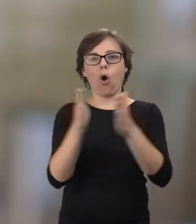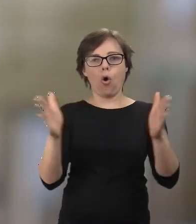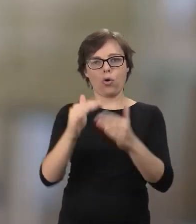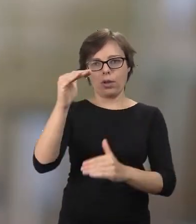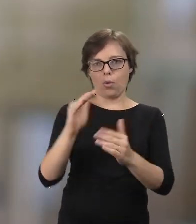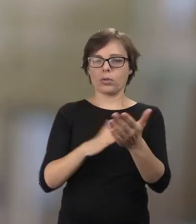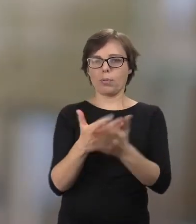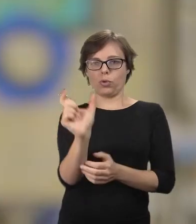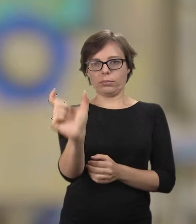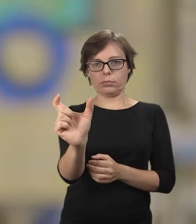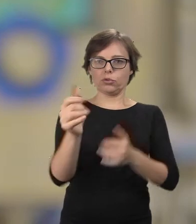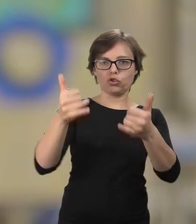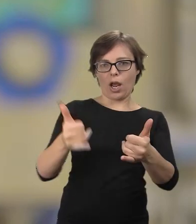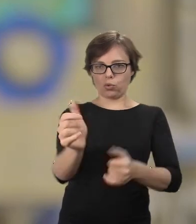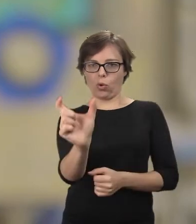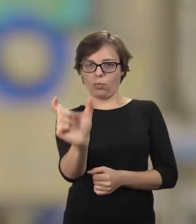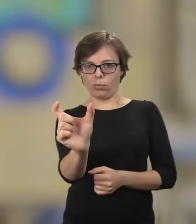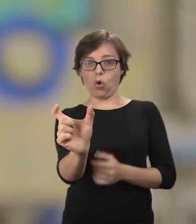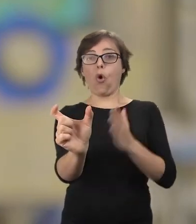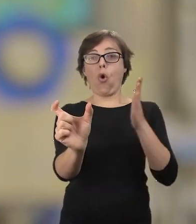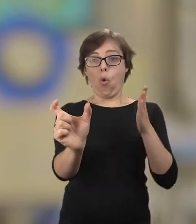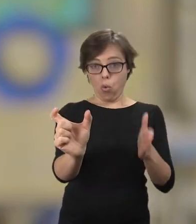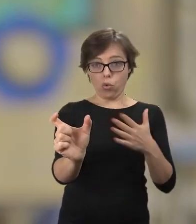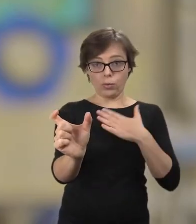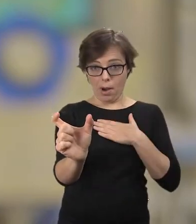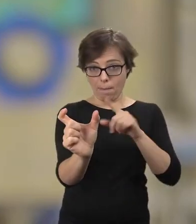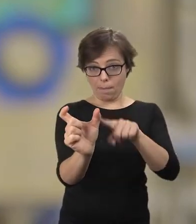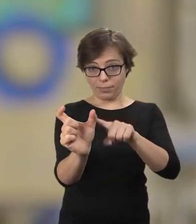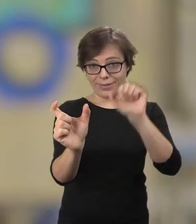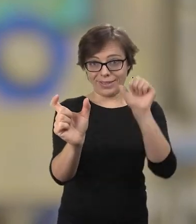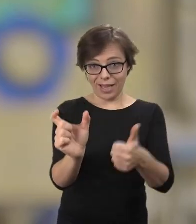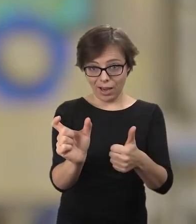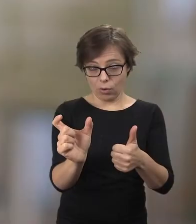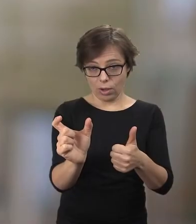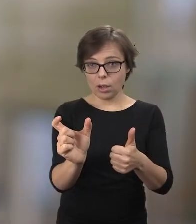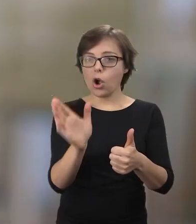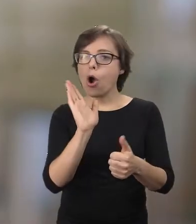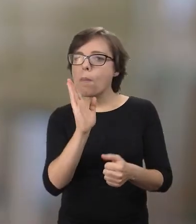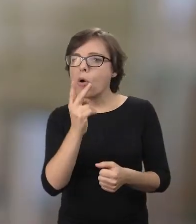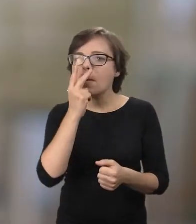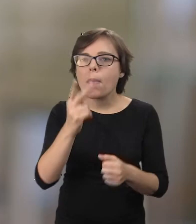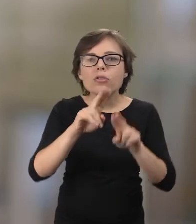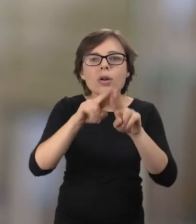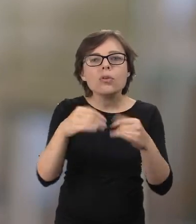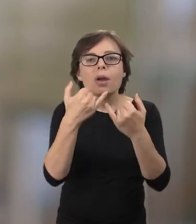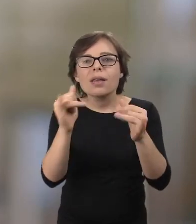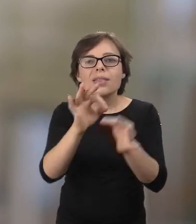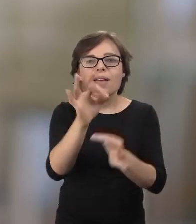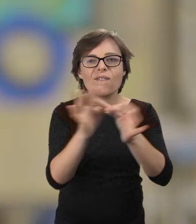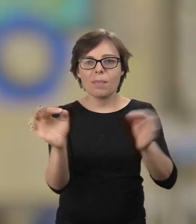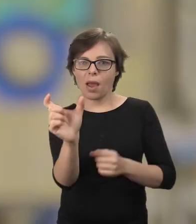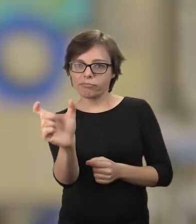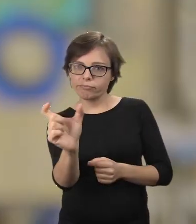szerokości krzesła. Kiedy wybierzemy ten moduł, tą określoną odległość, stanie się ona dla nas